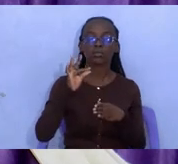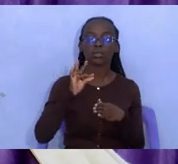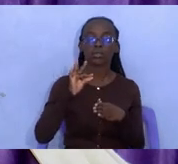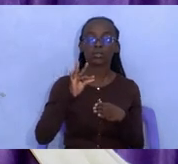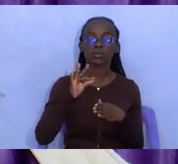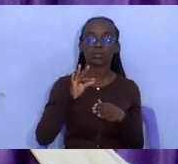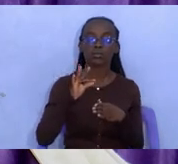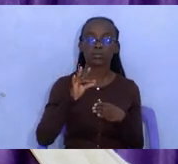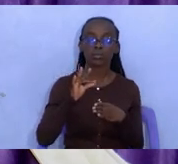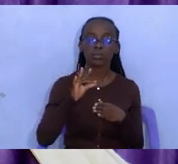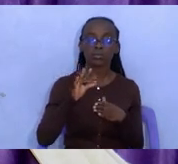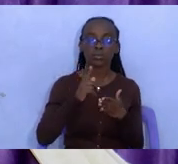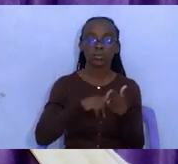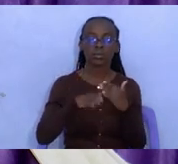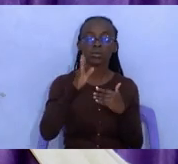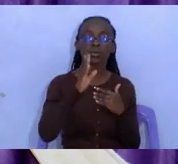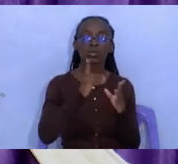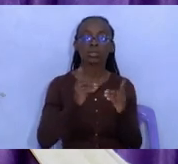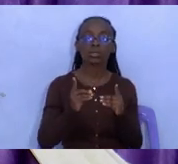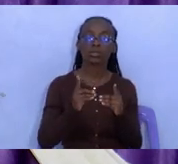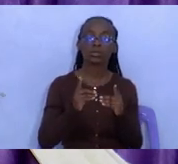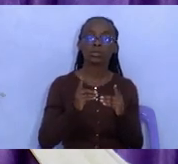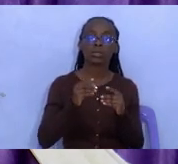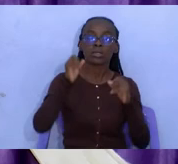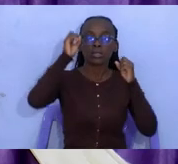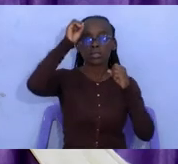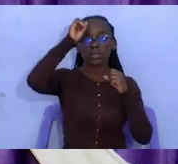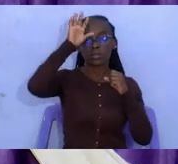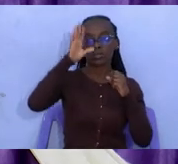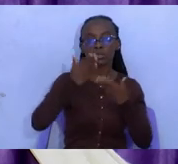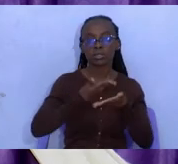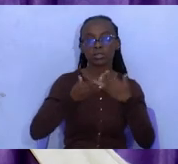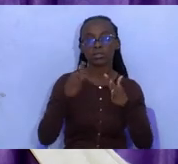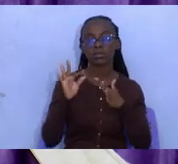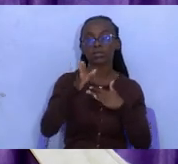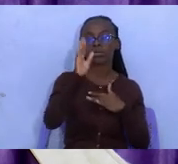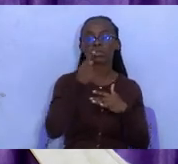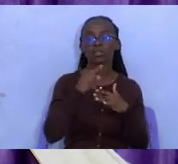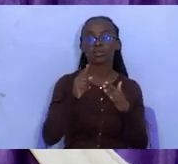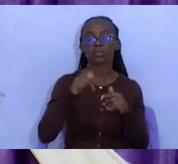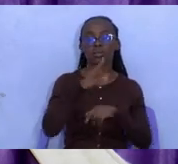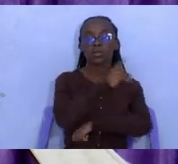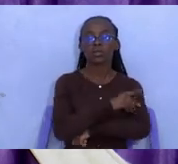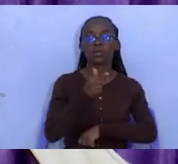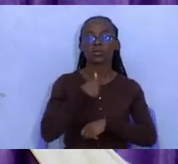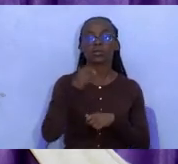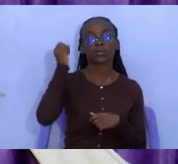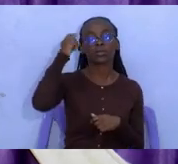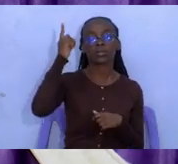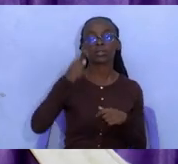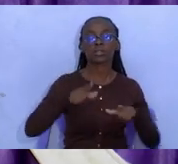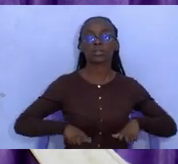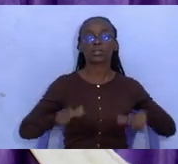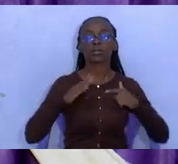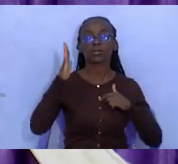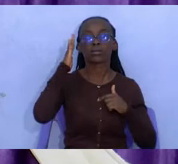Ile vitu Mungu alifanya hapo ilimshangaza mtumishi wa Mungu, paka anasema haki, leo nimeelewa. Nimeishi kujua ya